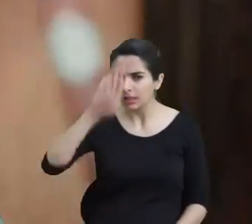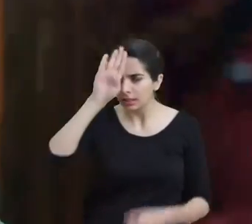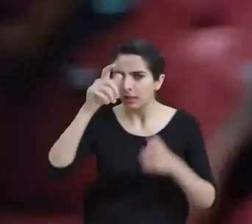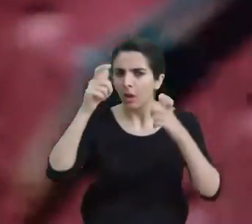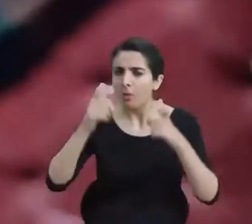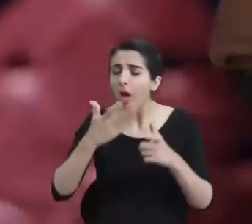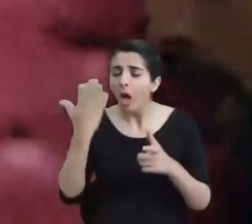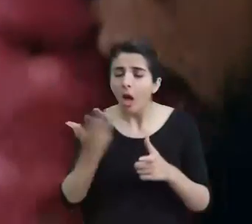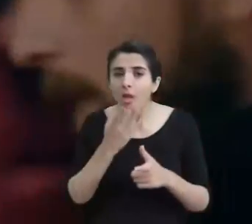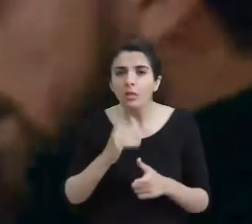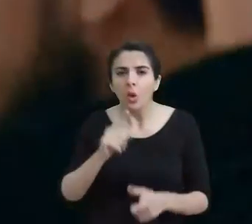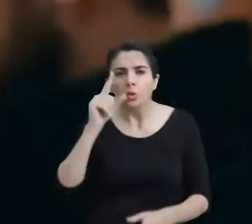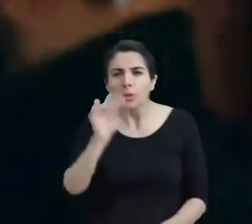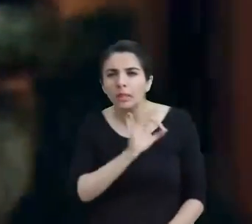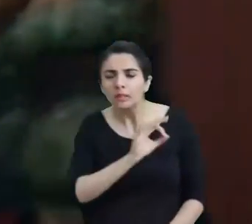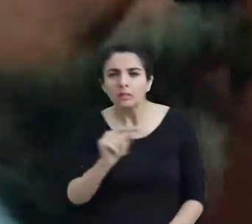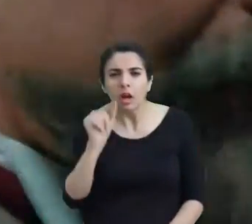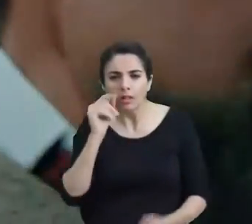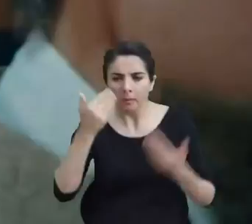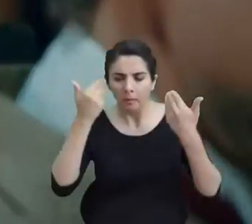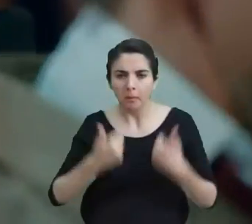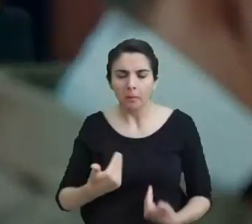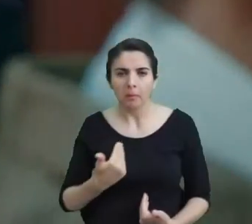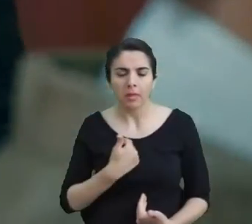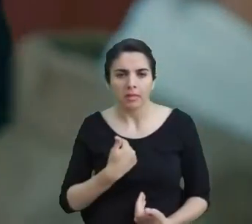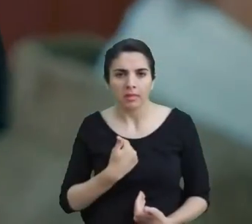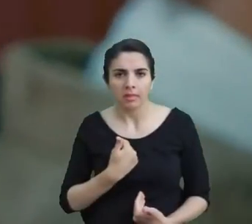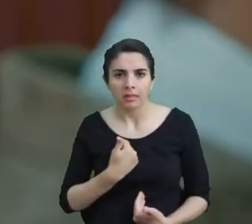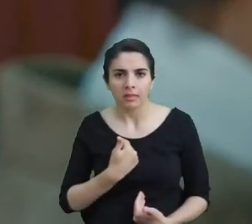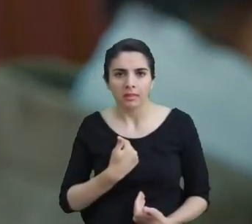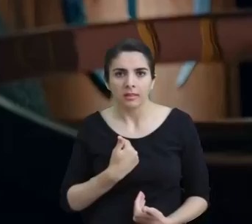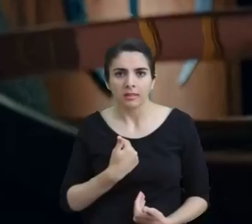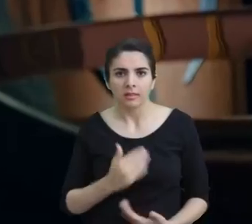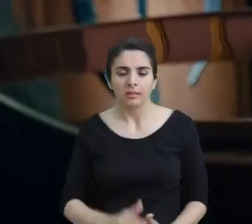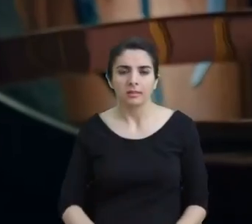İstanbul'daki en şüphe çekmeyen adam benim.